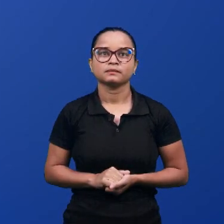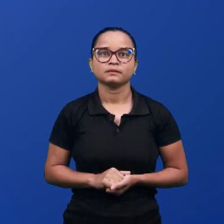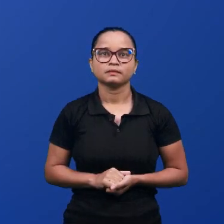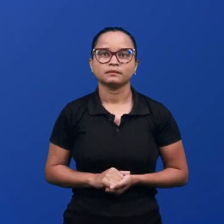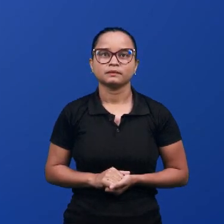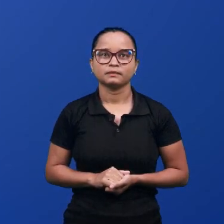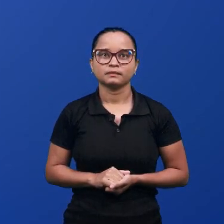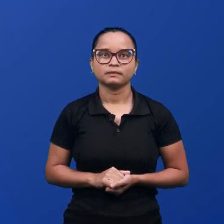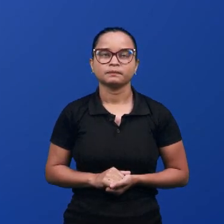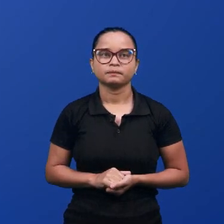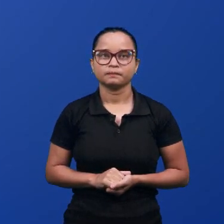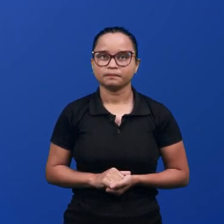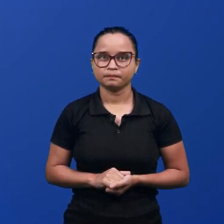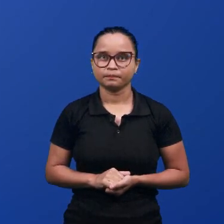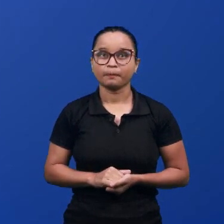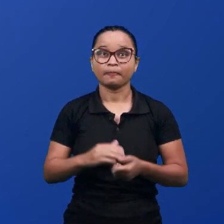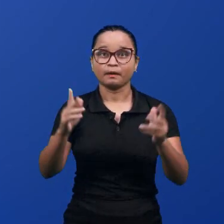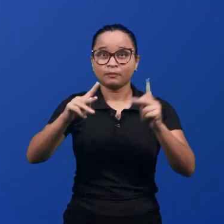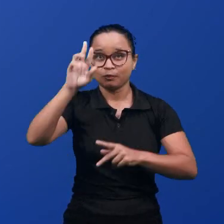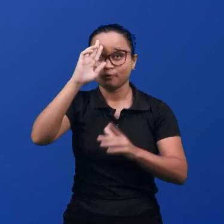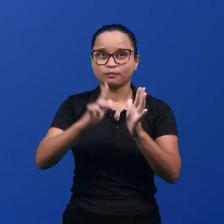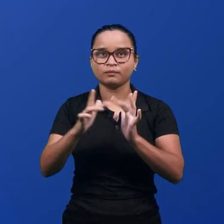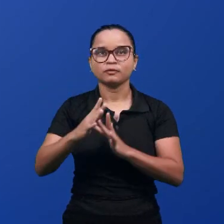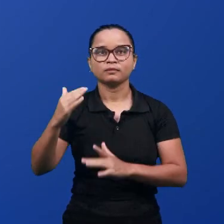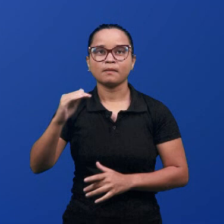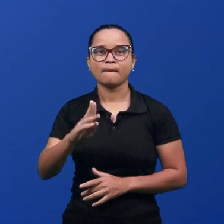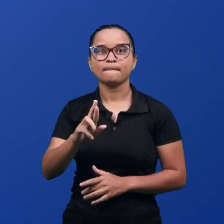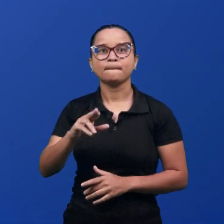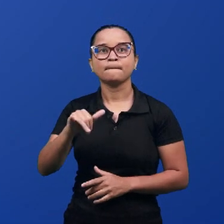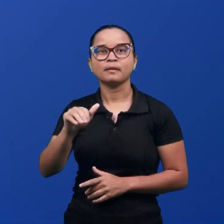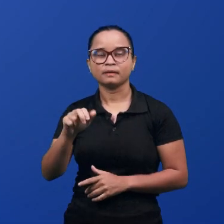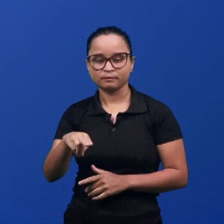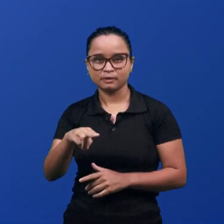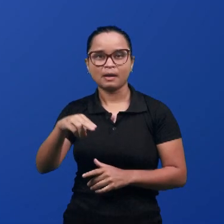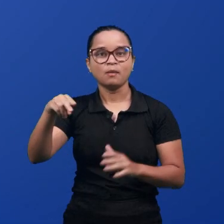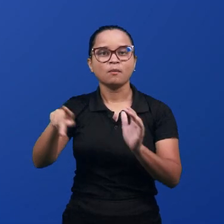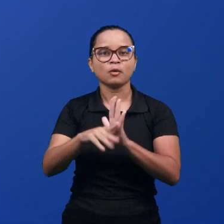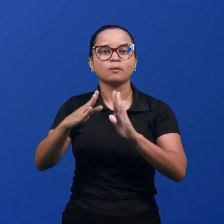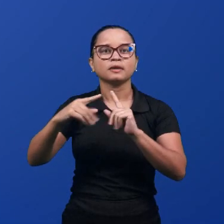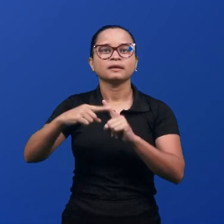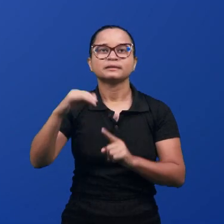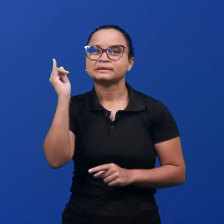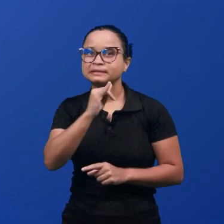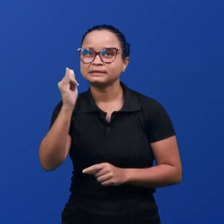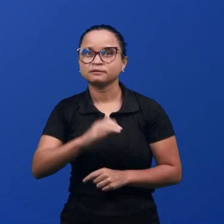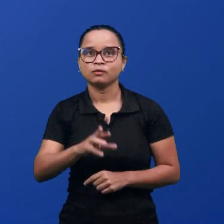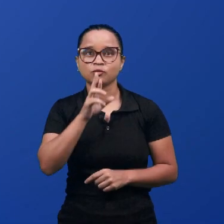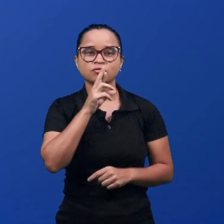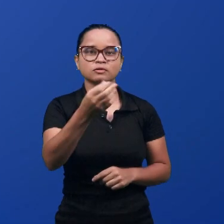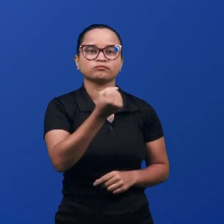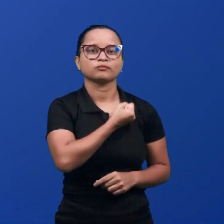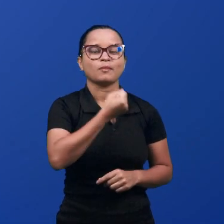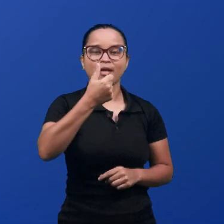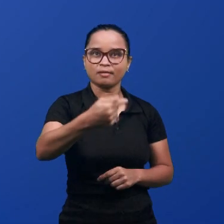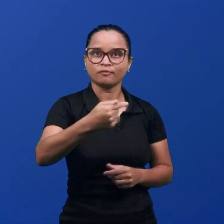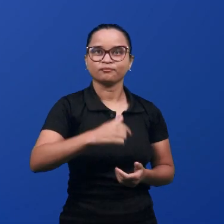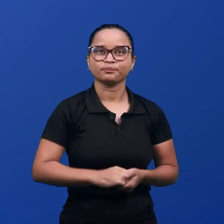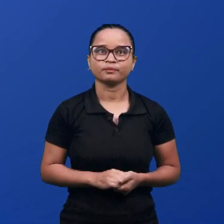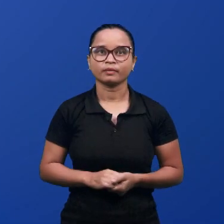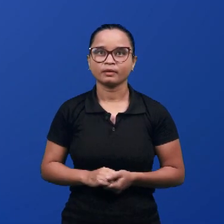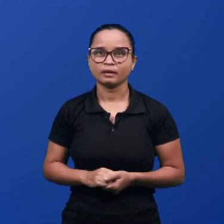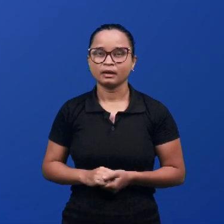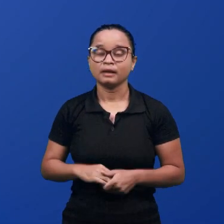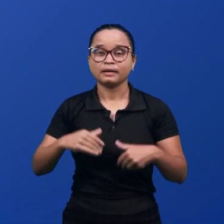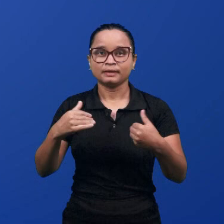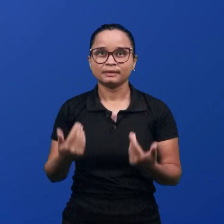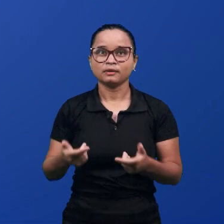La paix du Seigneur Jésus, je m'appelle Brian de Silva Rosa. Je fais partie de la classe d'intermédiaire de l'église de Firenze, en Italie. Je